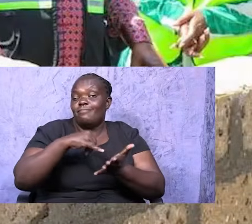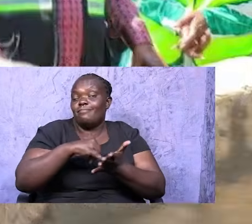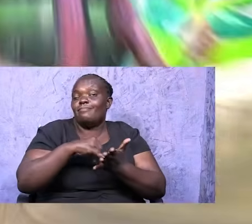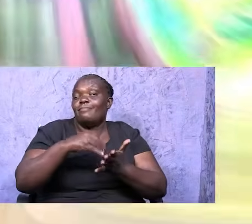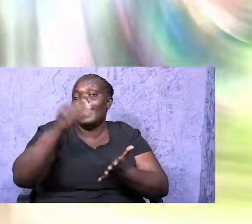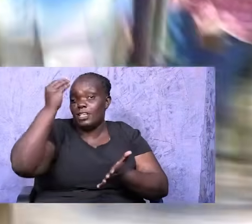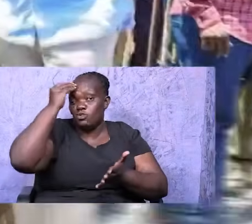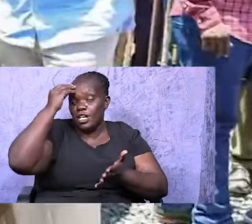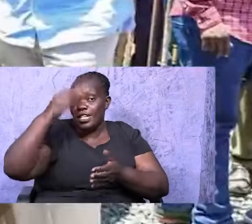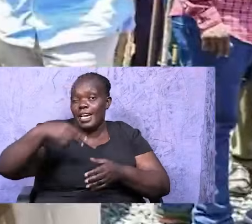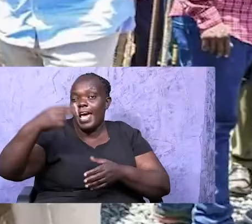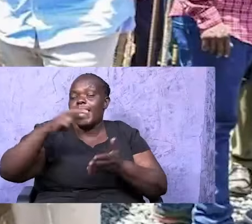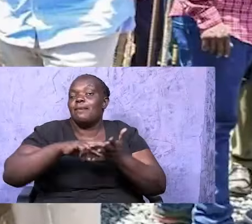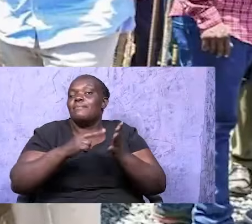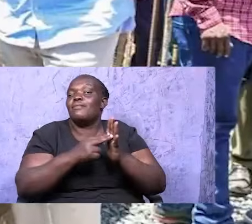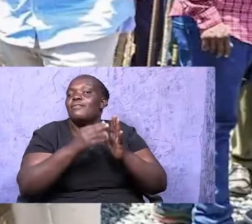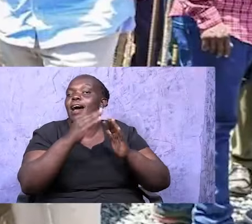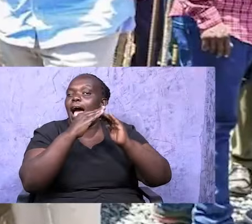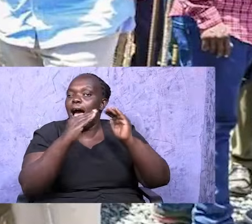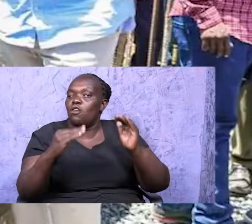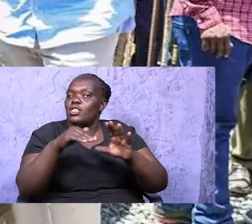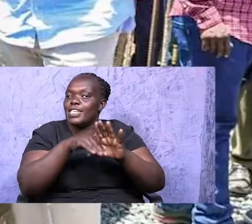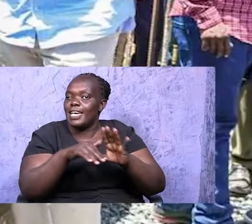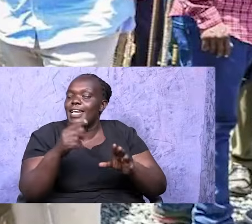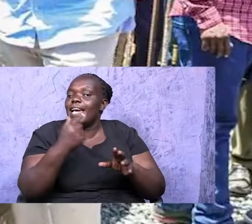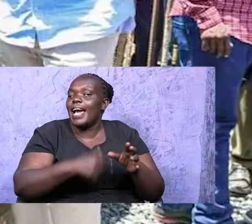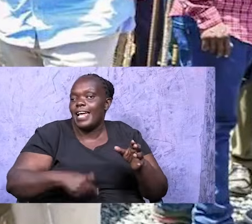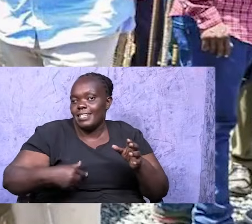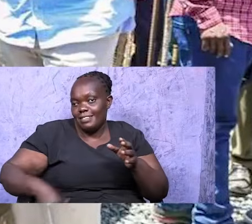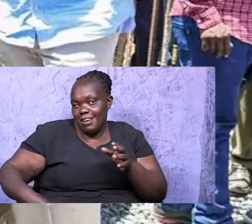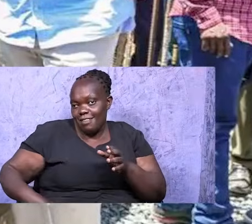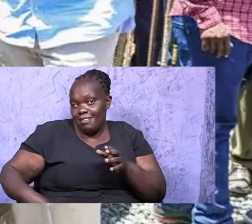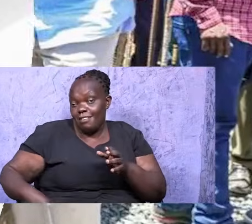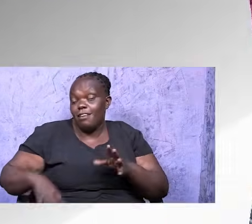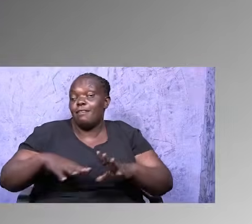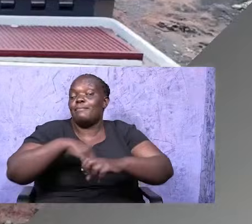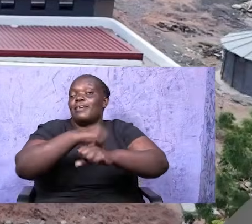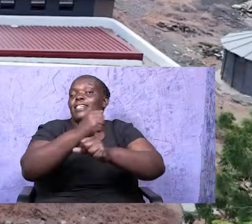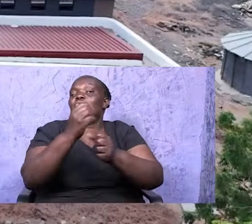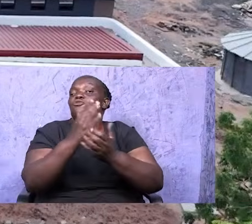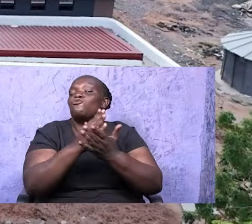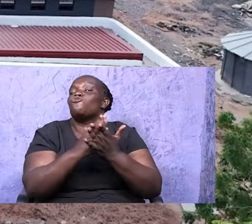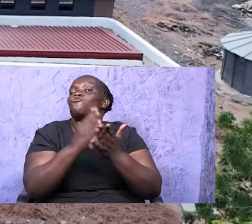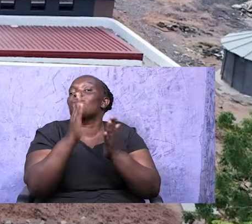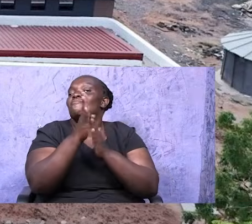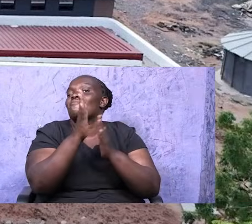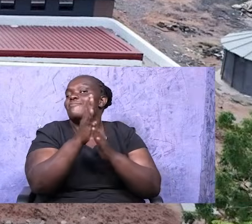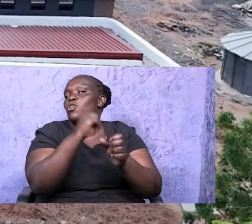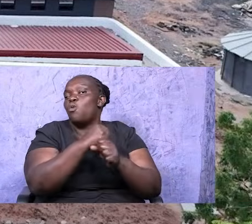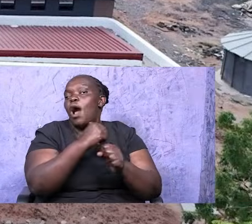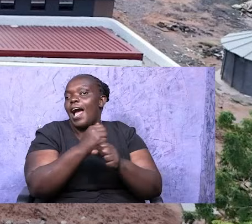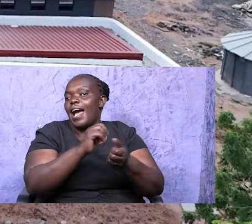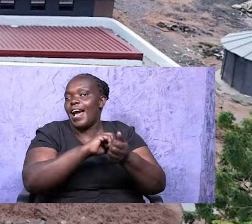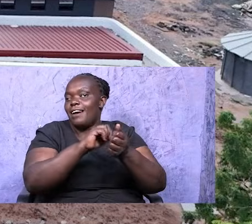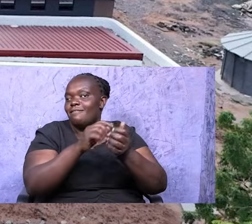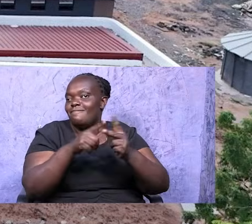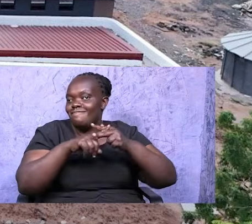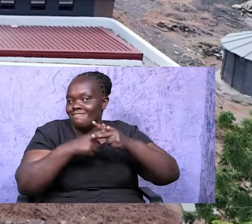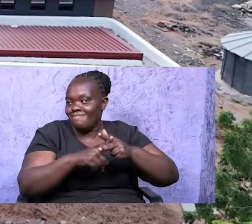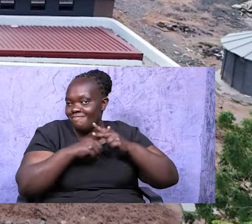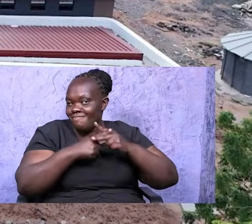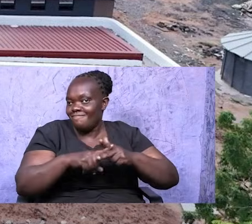uwekezaji katika elimu ya juu na miradi ya nyumba Garissa. Rais amesifu kazi ya ukarabati